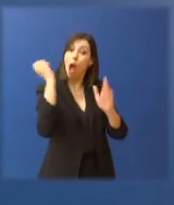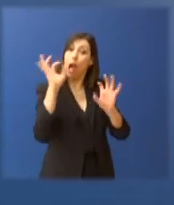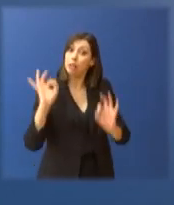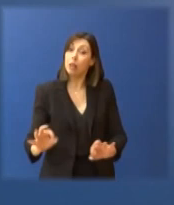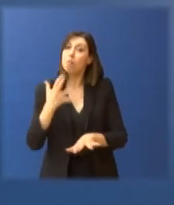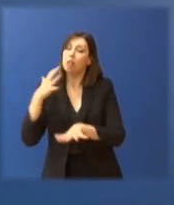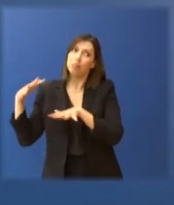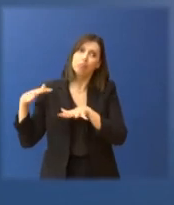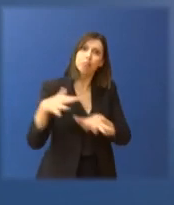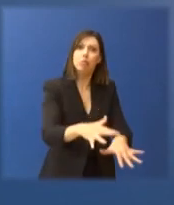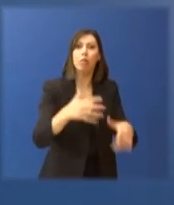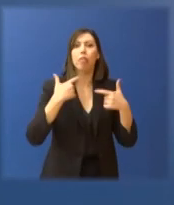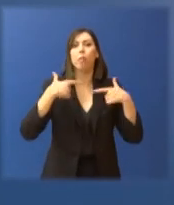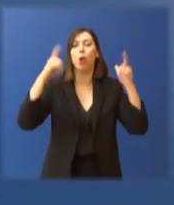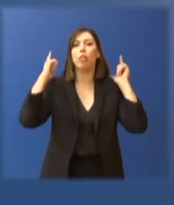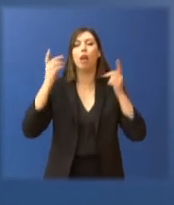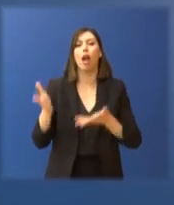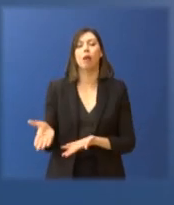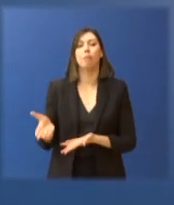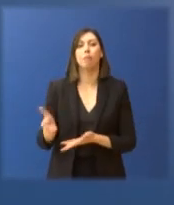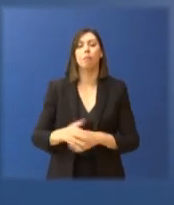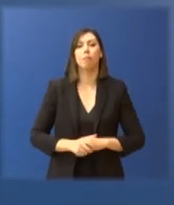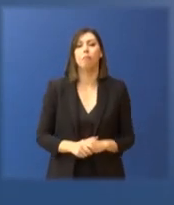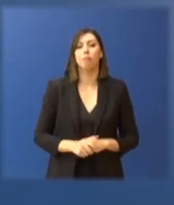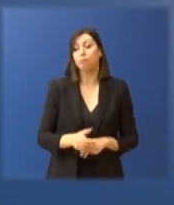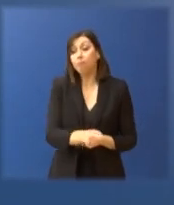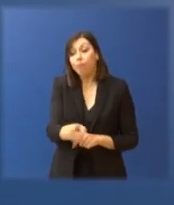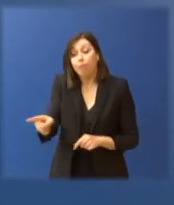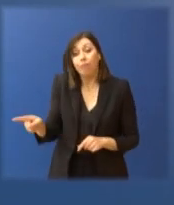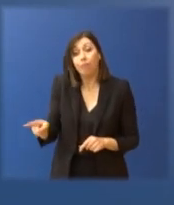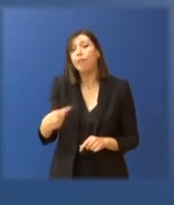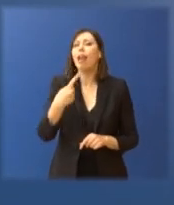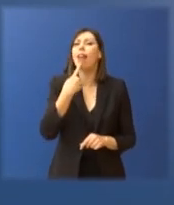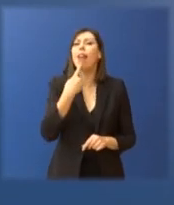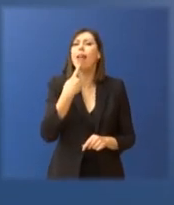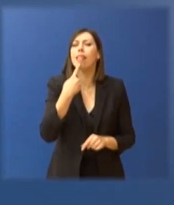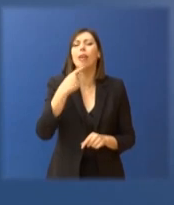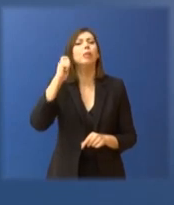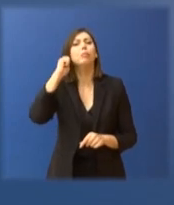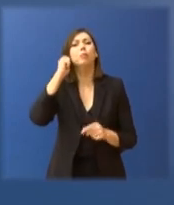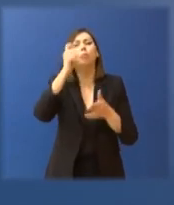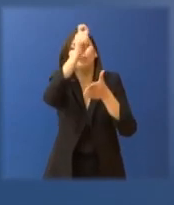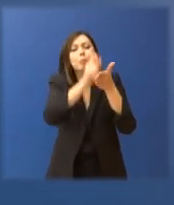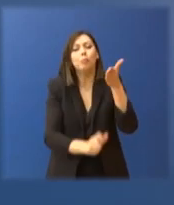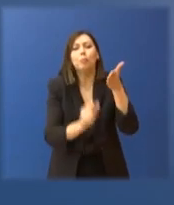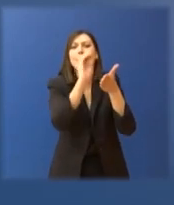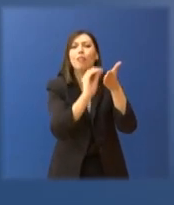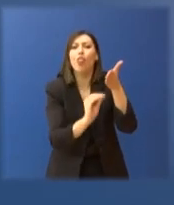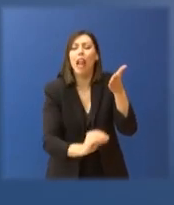μας. Εκείνοι οι οποίοι δηλώνουν ότι δεν θέλουν στα ψηφοδέλτιά τους πρόσωπα και ανθρώπους με καμία